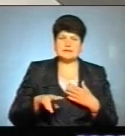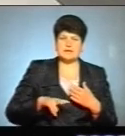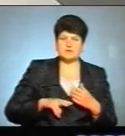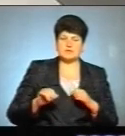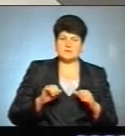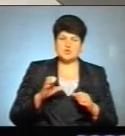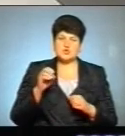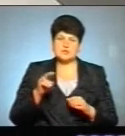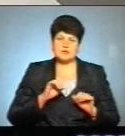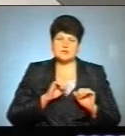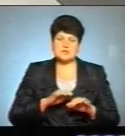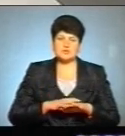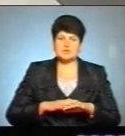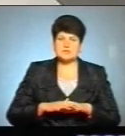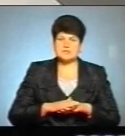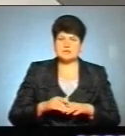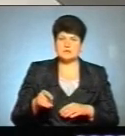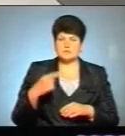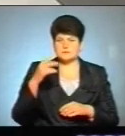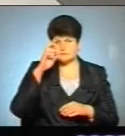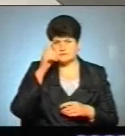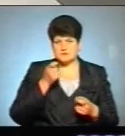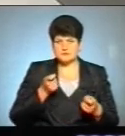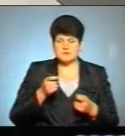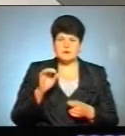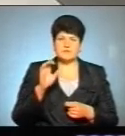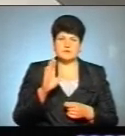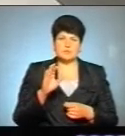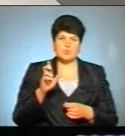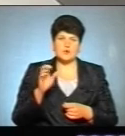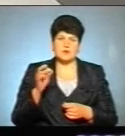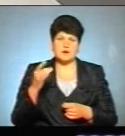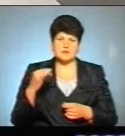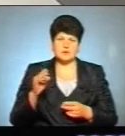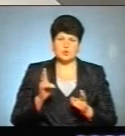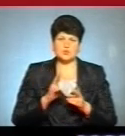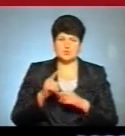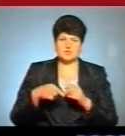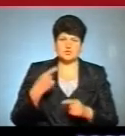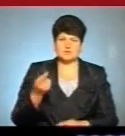департаменту соціального захисту населення облдержадміністрації Вадимом Боярським. До зустрічі в ефірі.